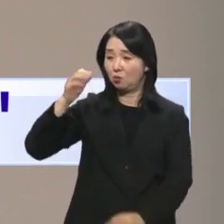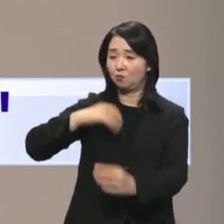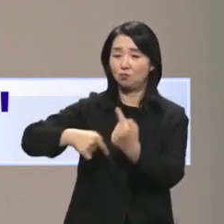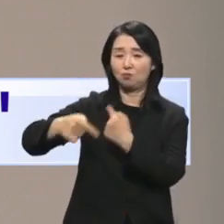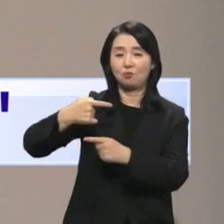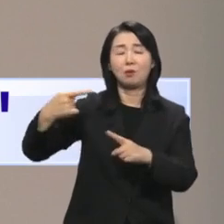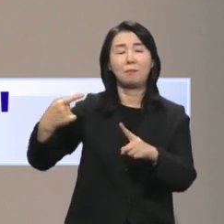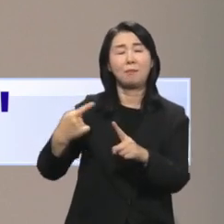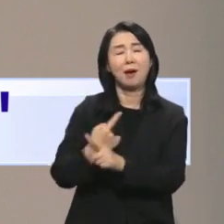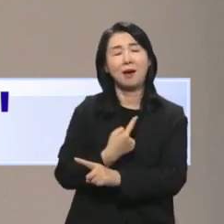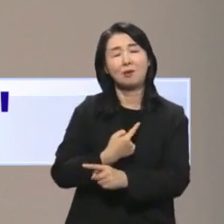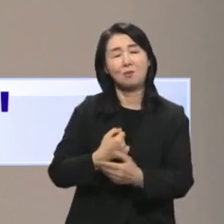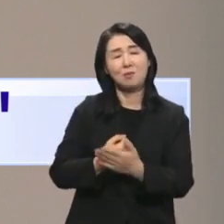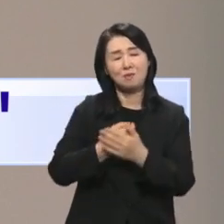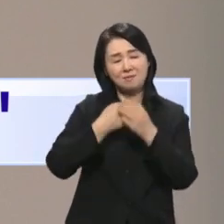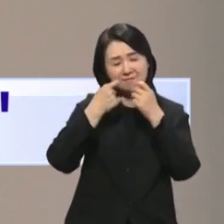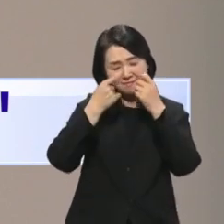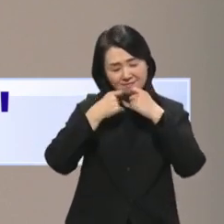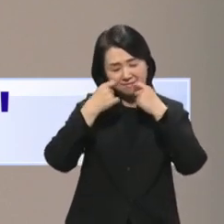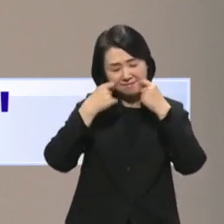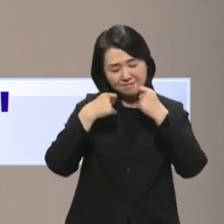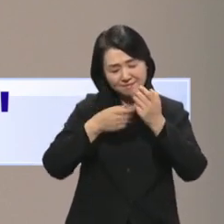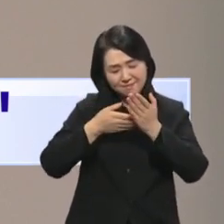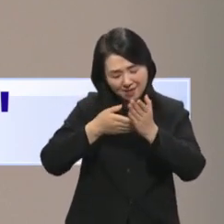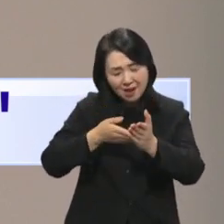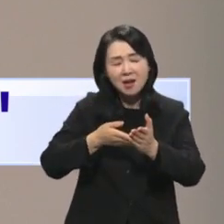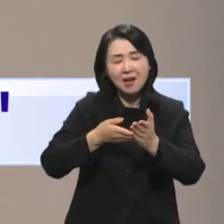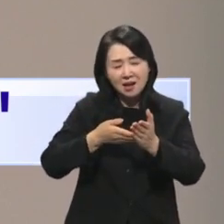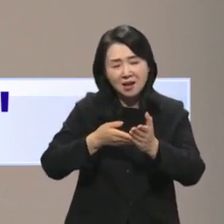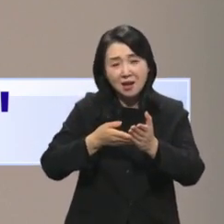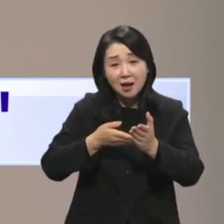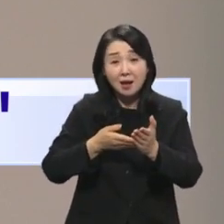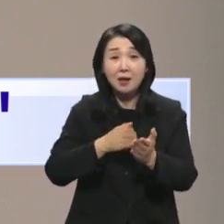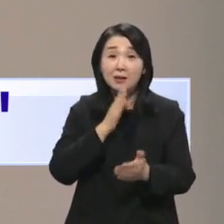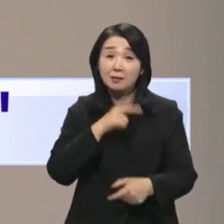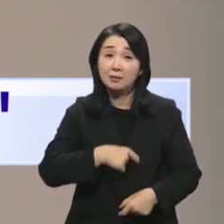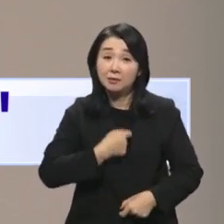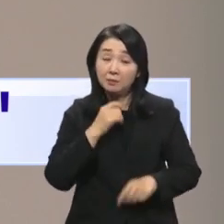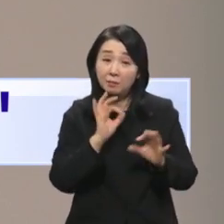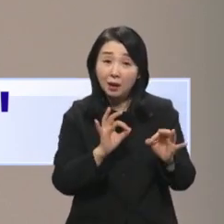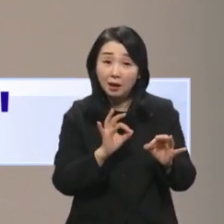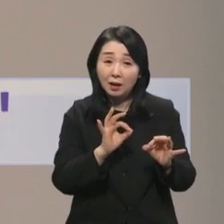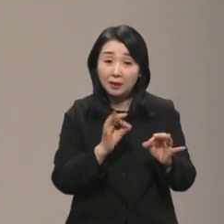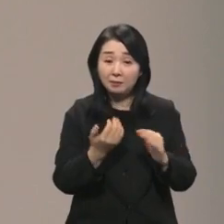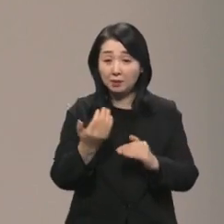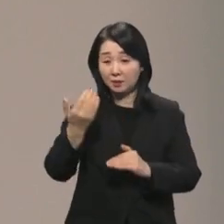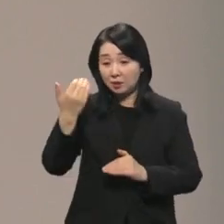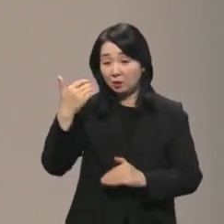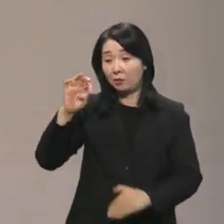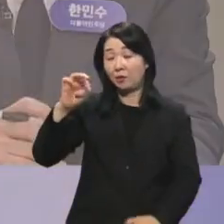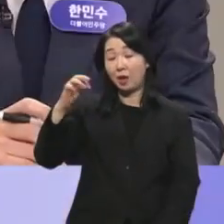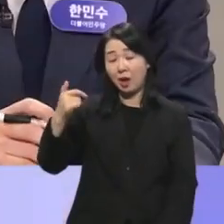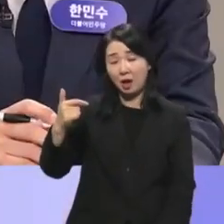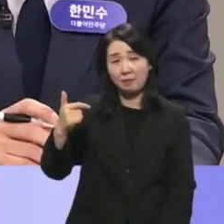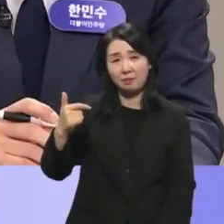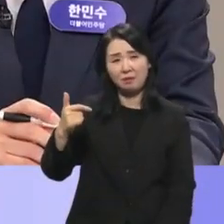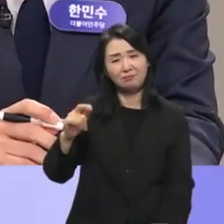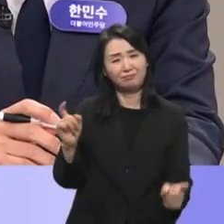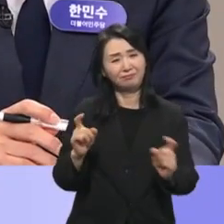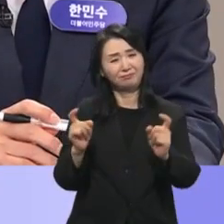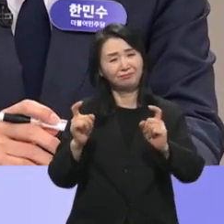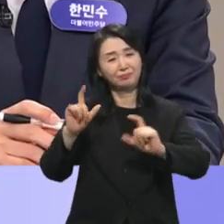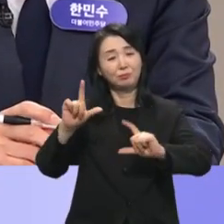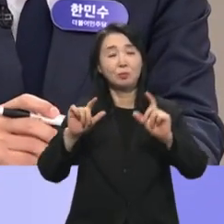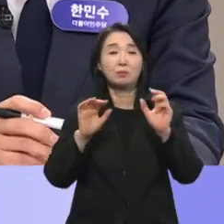저렇게 눈물로써 호소하는 전직 당대표로서 저는 진정성이 있다고 봐요. 하지만 그 전후로 안철수 의원과의 저렇게 벌이는